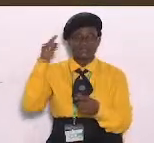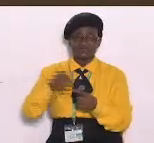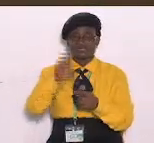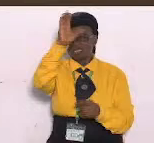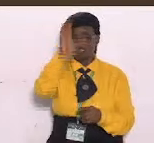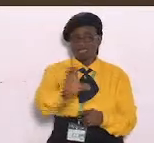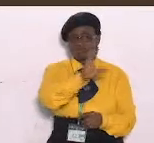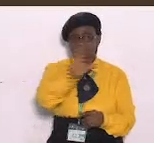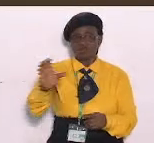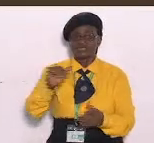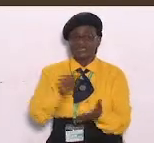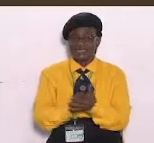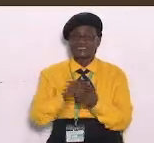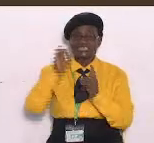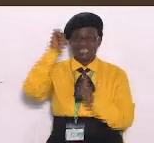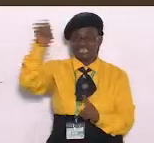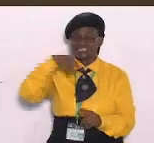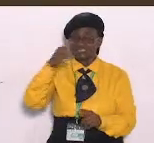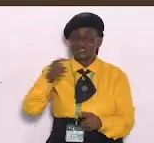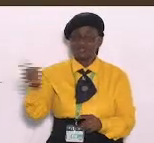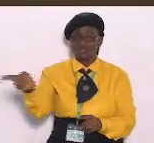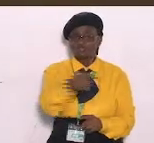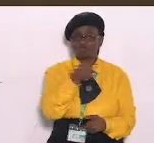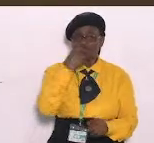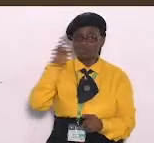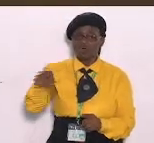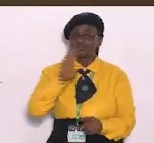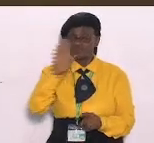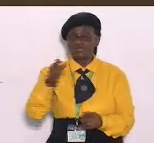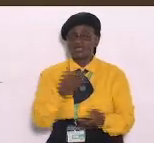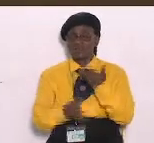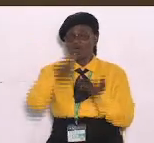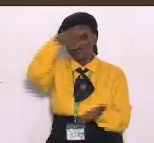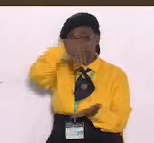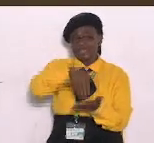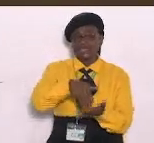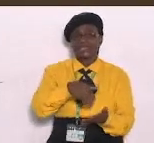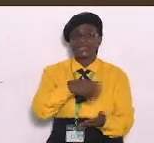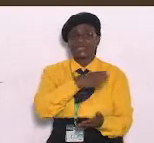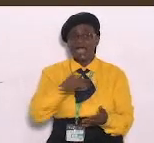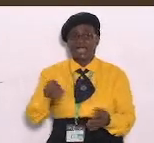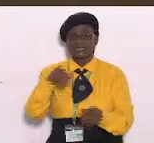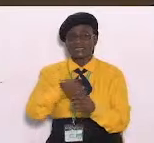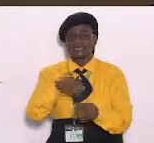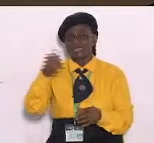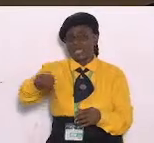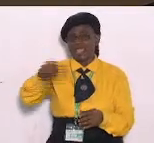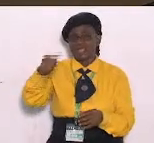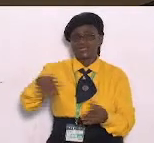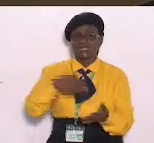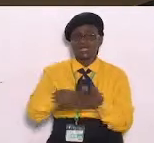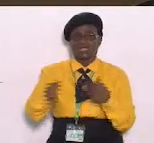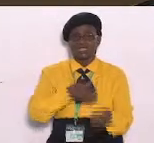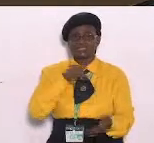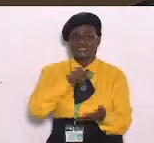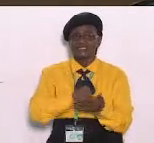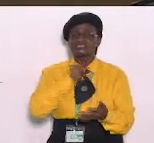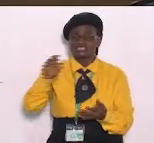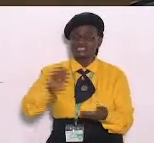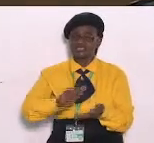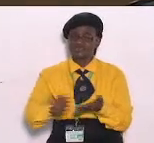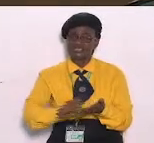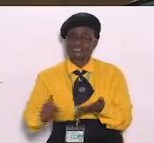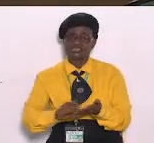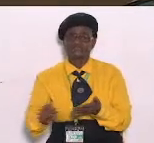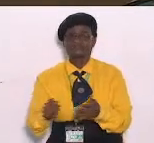n parti sur la croix qu'il avait dit que tu dois être né de nouveau et il